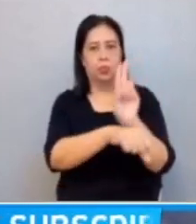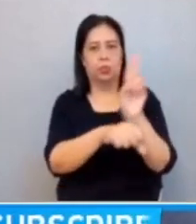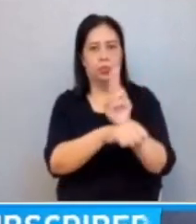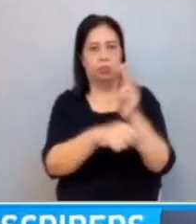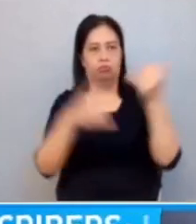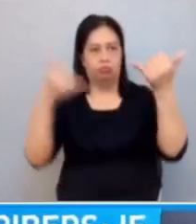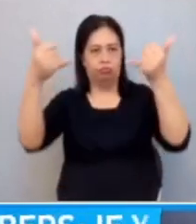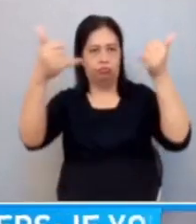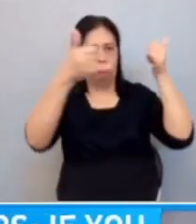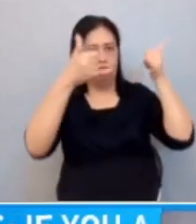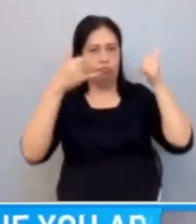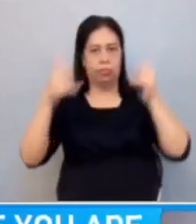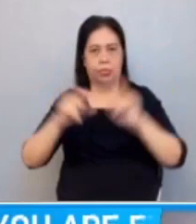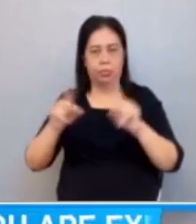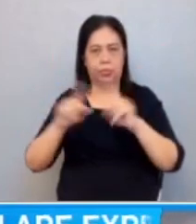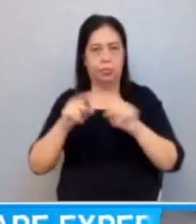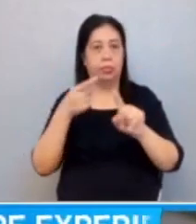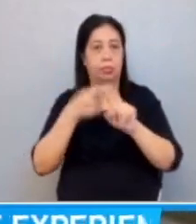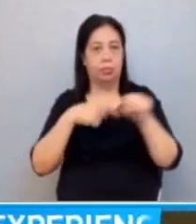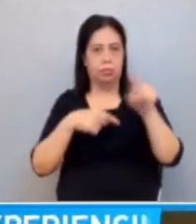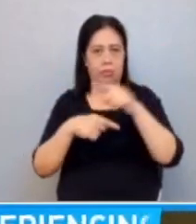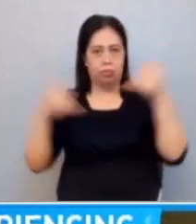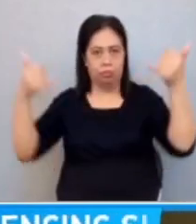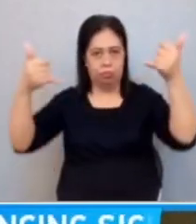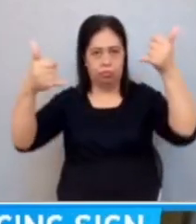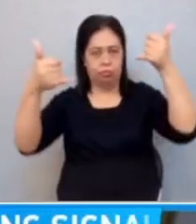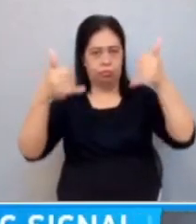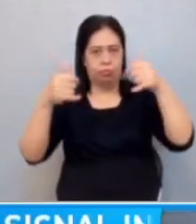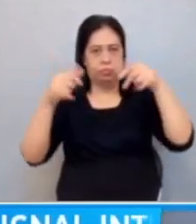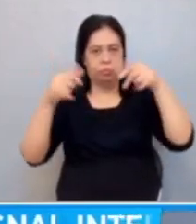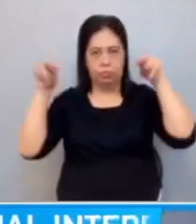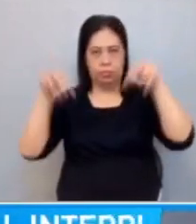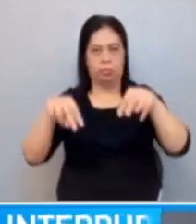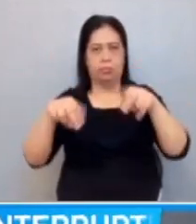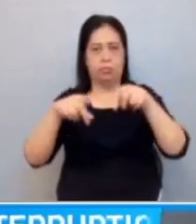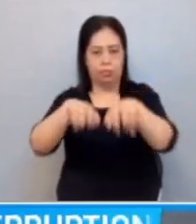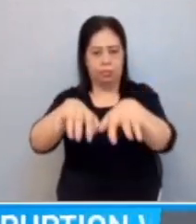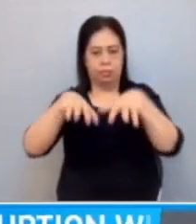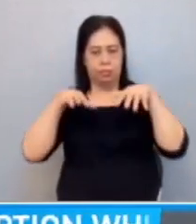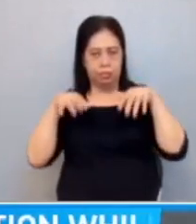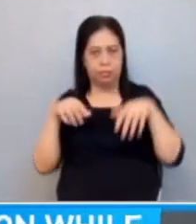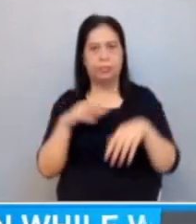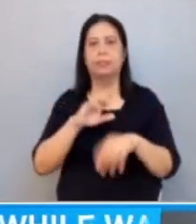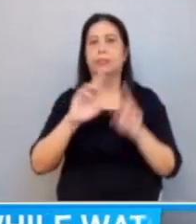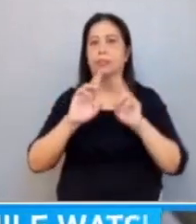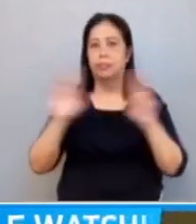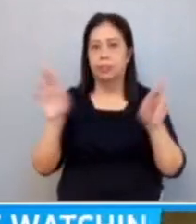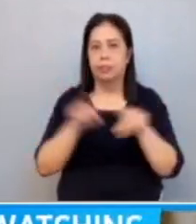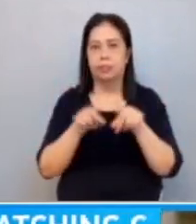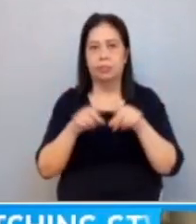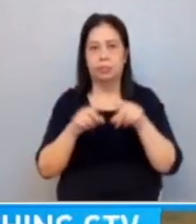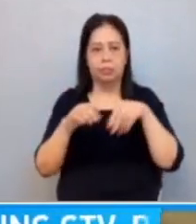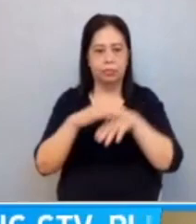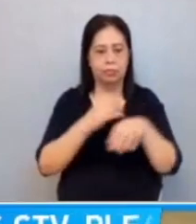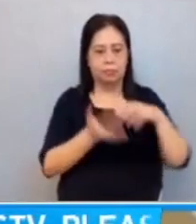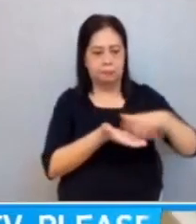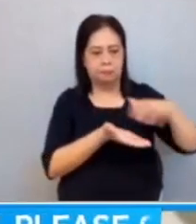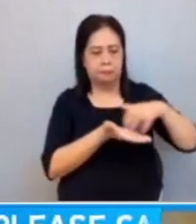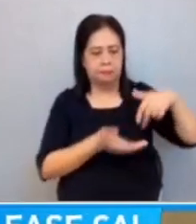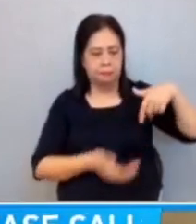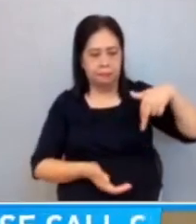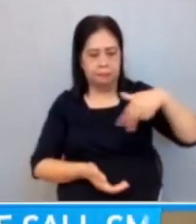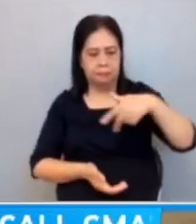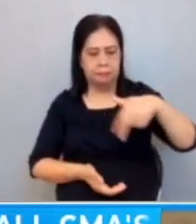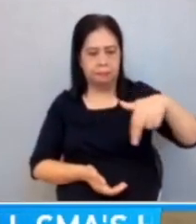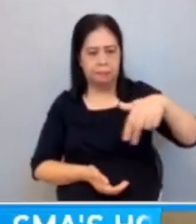SONA at mula sa mga itong nakapako sa loob ng session hall. Nakatakda naman magsagawa ng walkthrough sa session hall si House Secretary